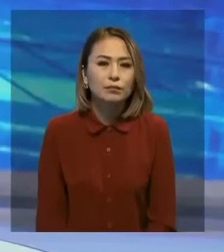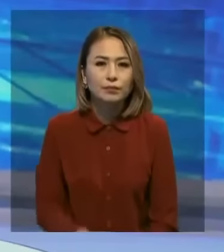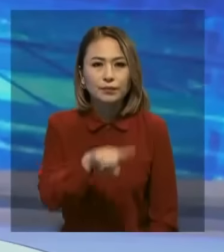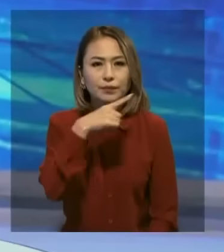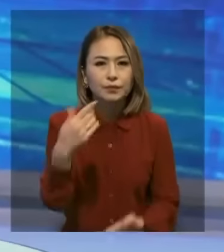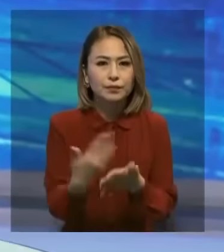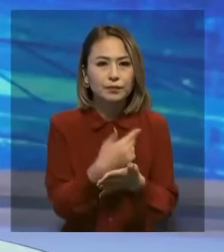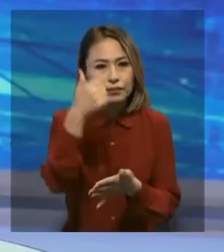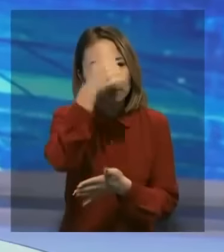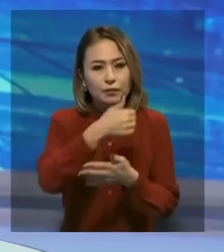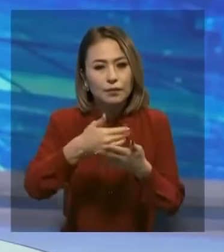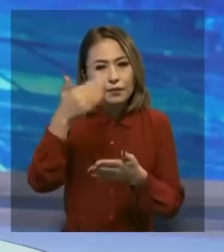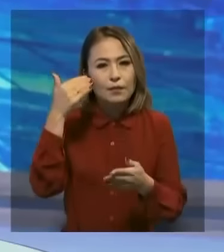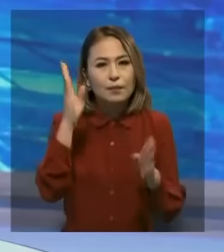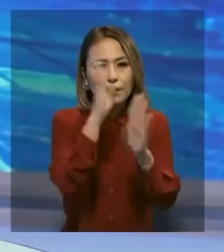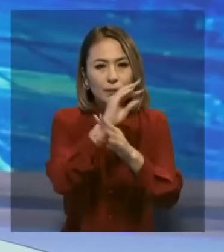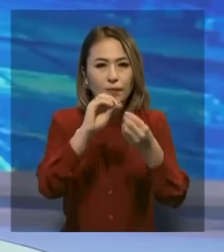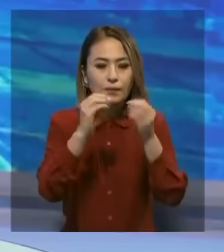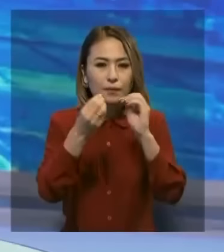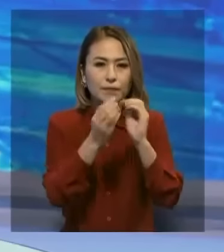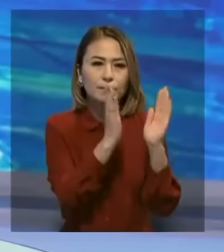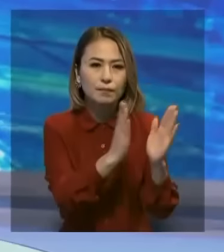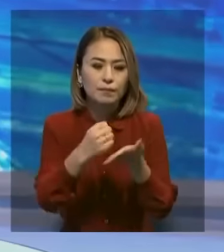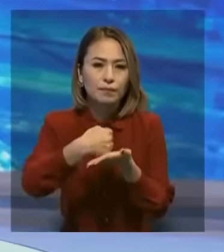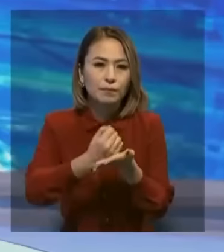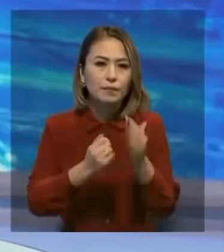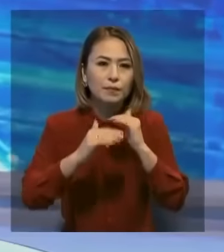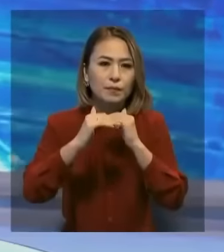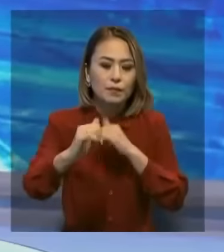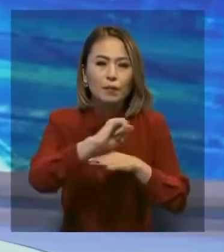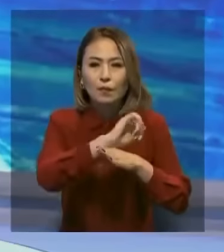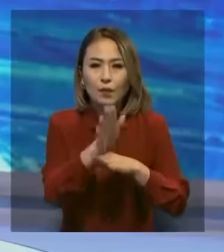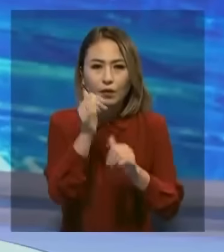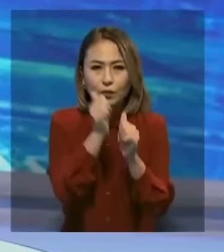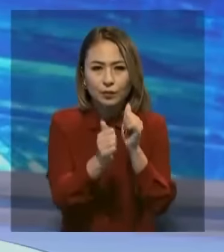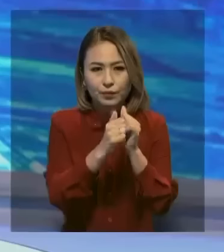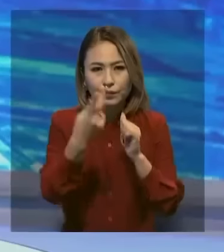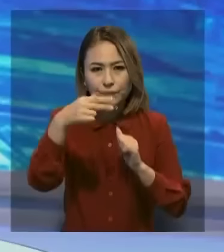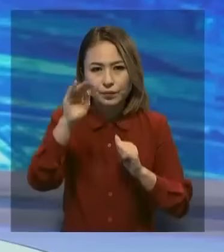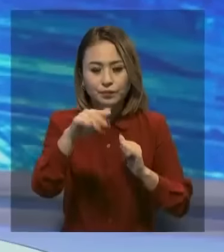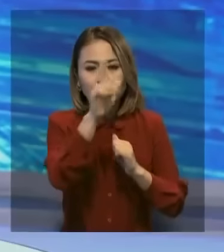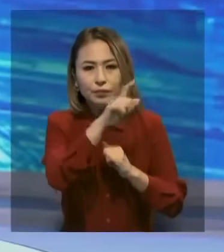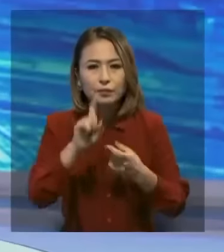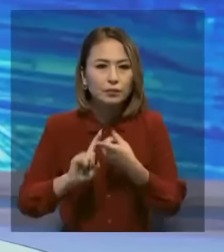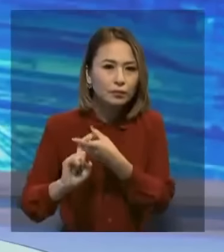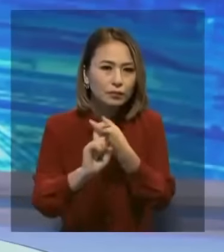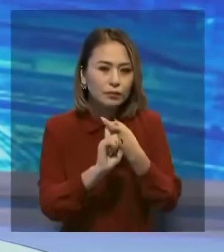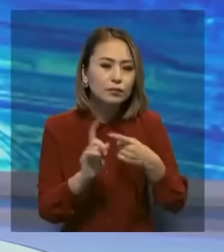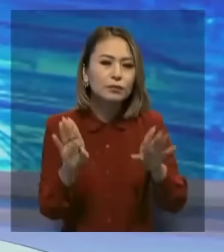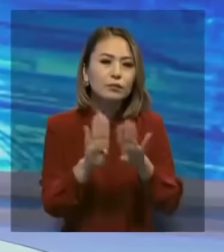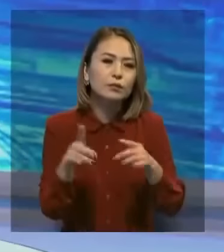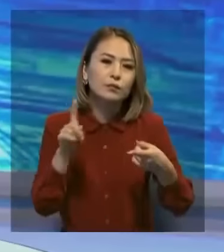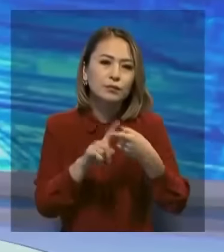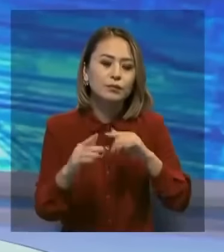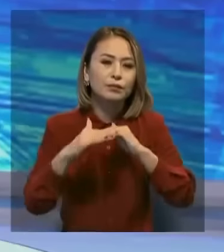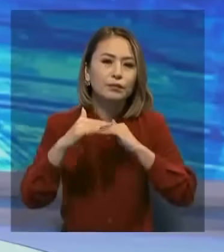Ресейде жаңа жыл алдында эпидемиологиялық ахуал біршама тұрақталған. Елде коронавирусты күн сайын 20 мыңдай адам жұқтырып алып жатыр.